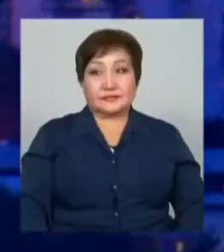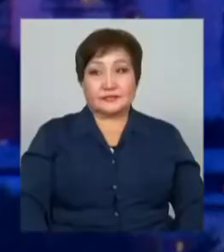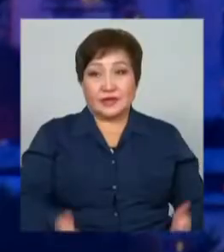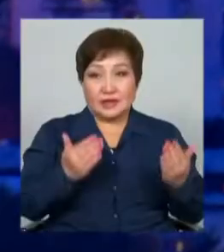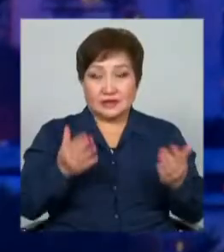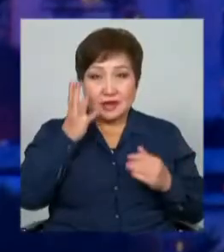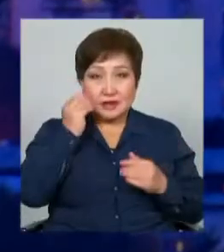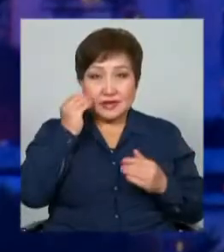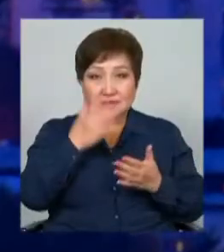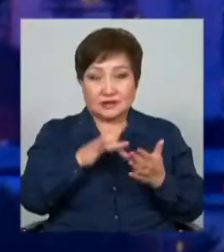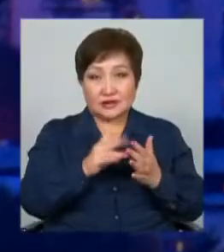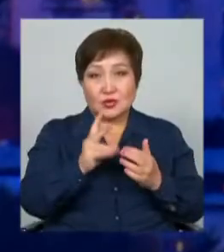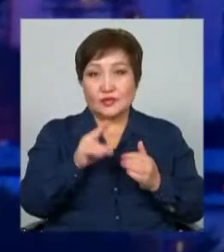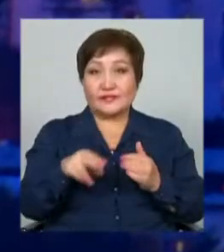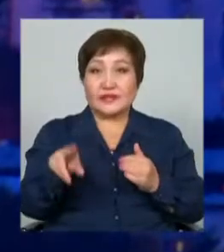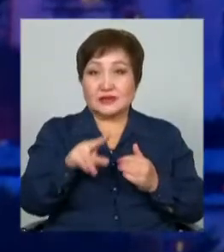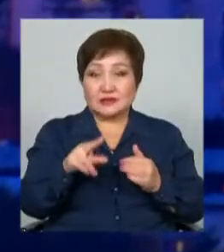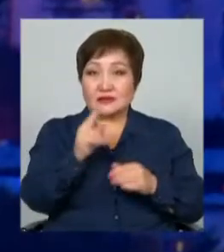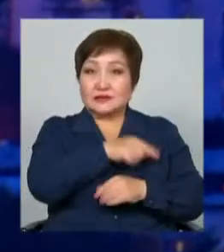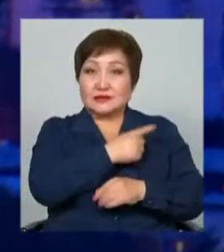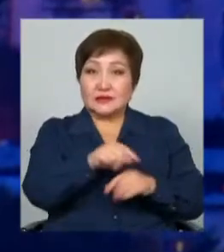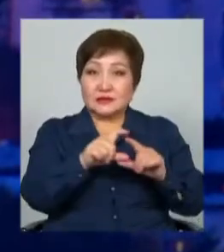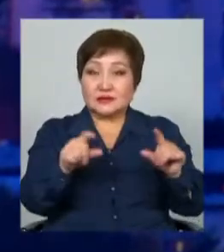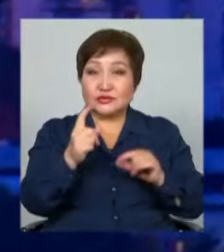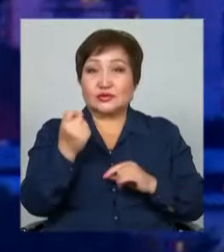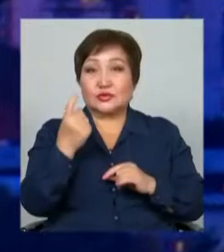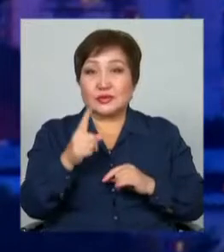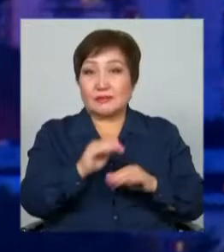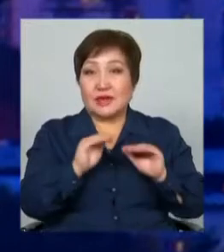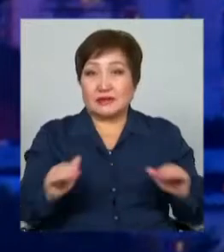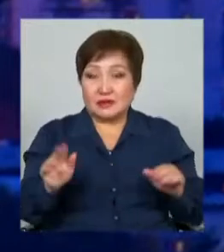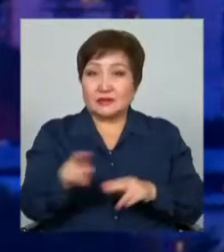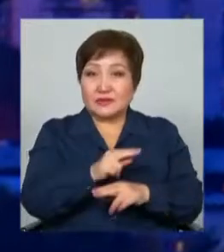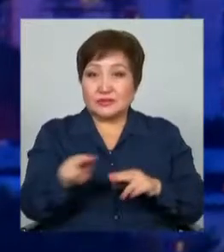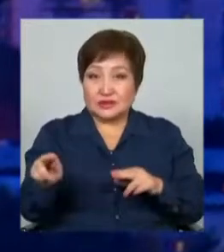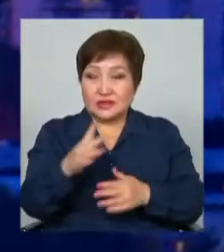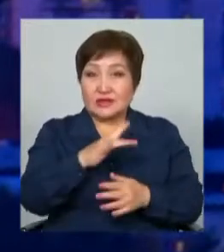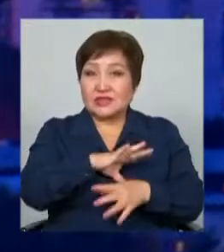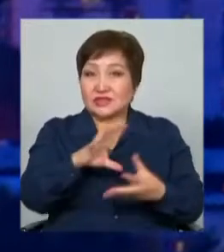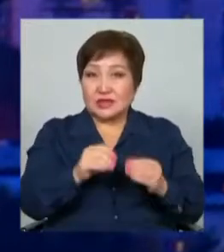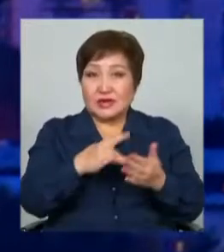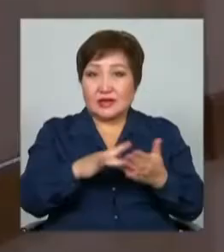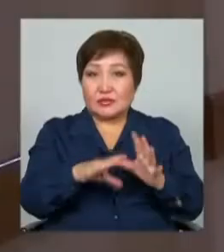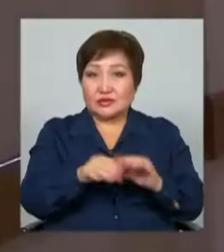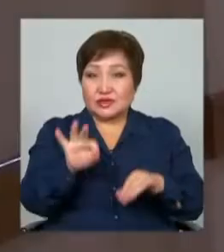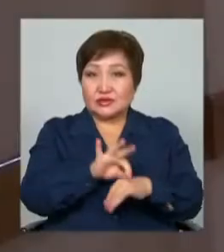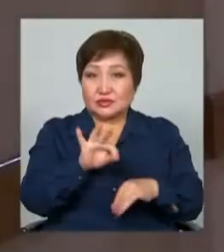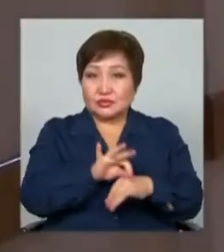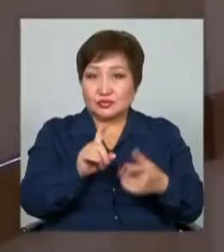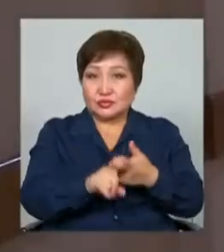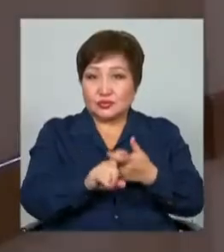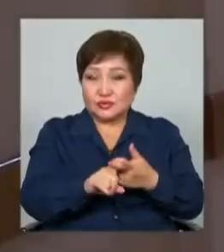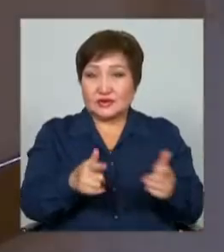Қазір Алматының ковидтік стационарларында 111 бала коронавирустан емделіп жатыр. Жалпы қала бойынша індет жұқтырғандарға дайындалған